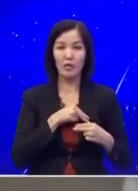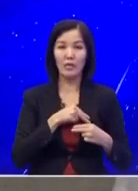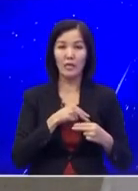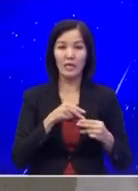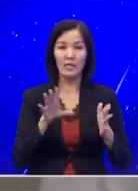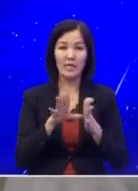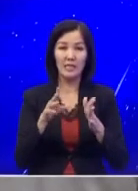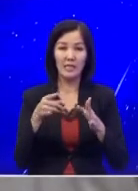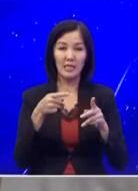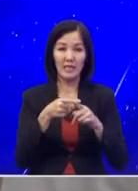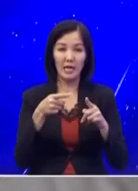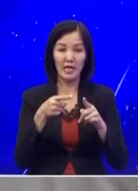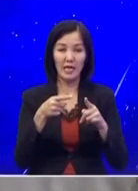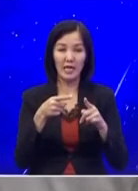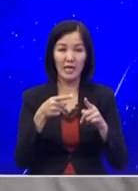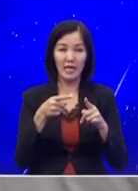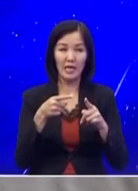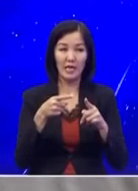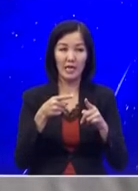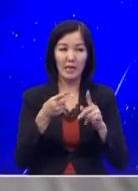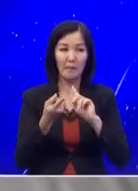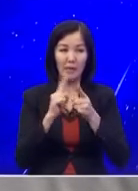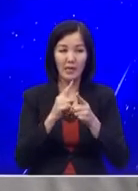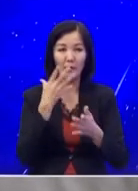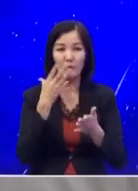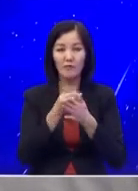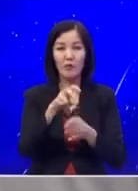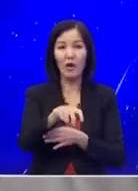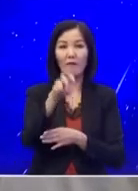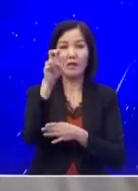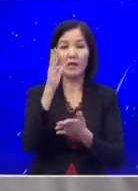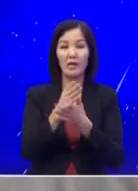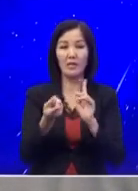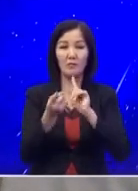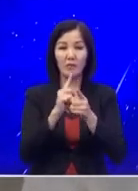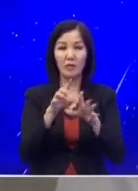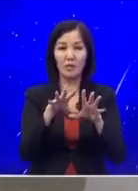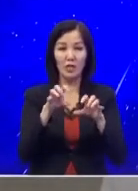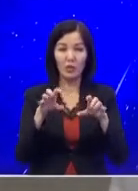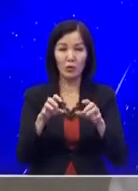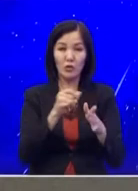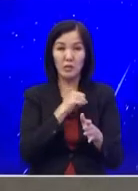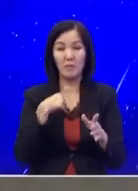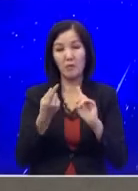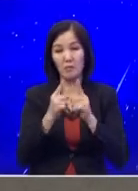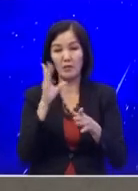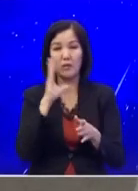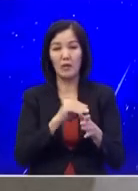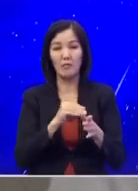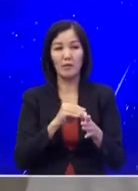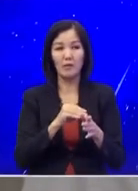наши меняют эти. У нас свой автокран есть и меняем насосы сами. В